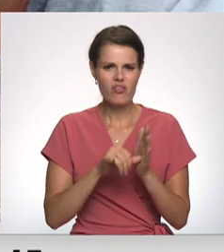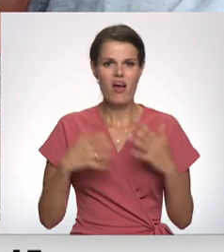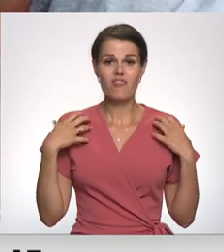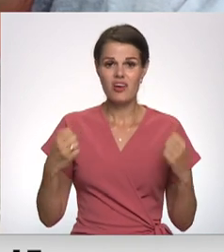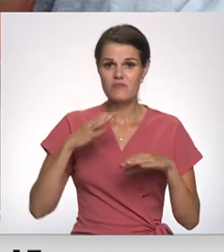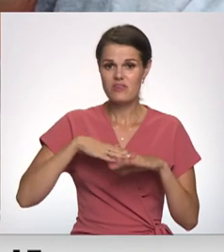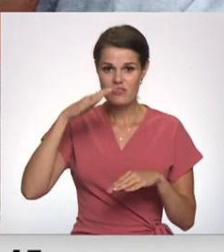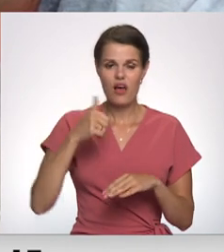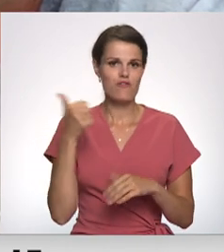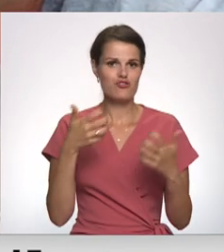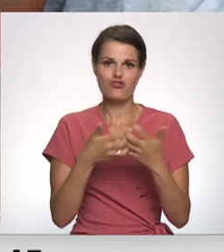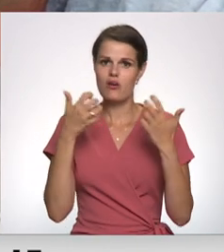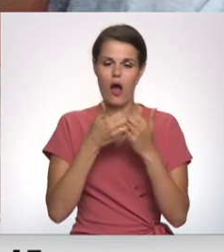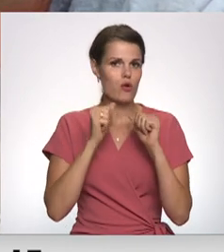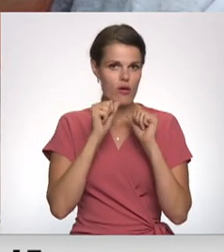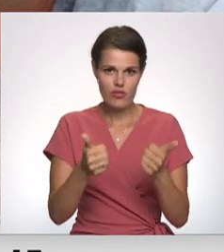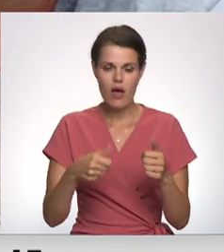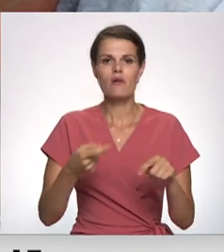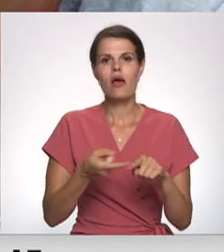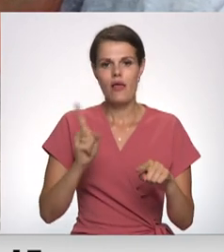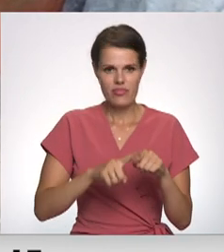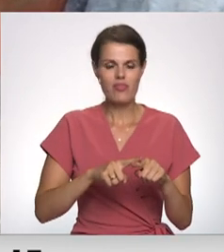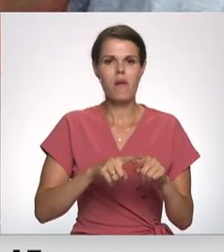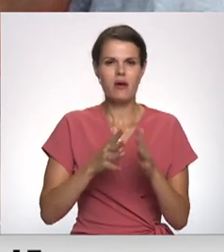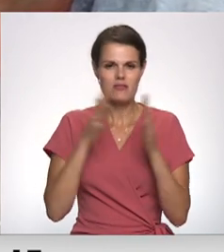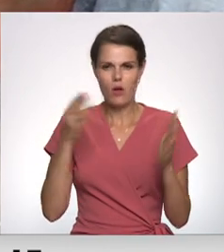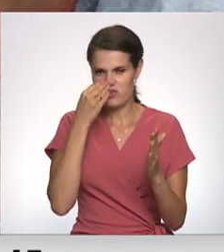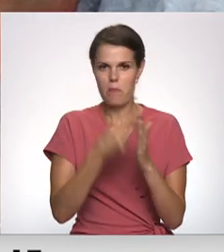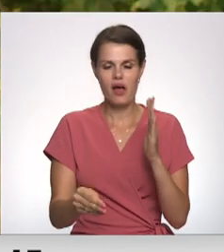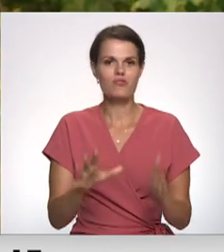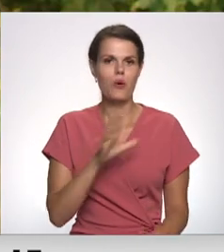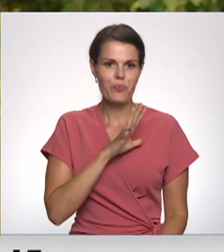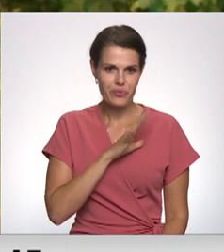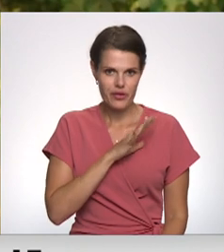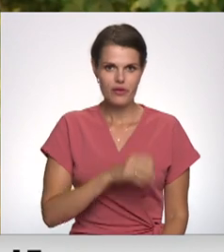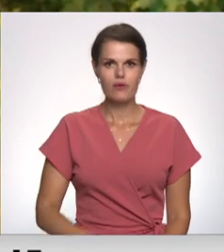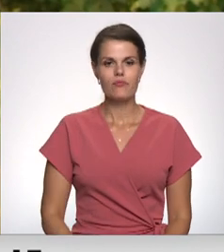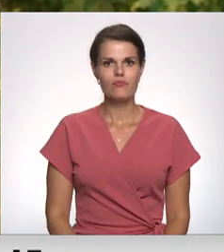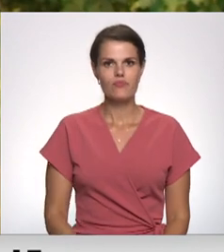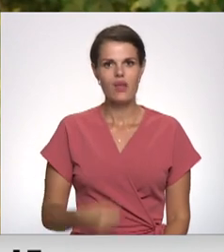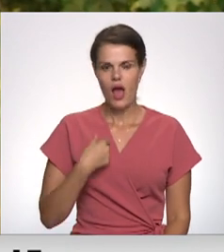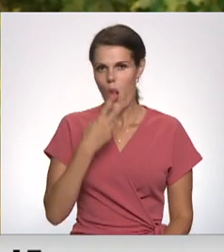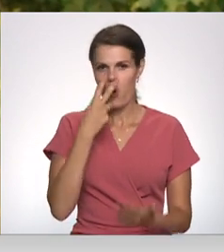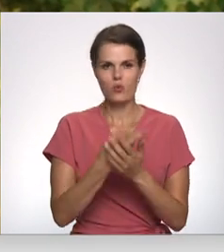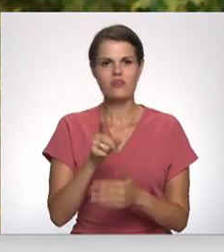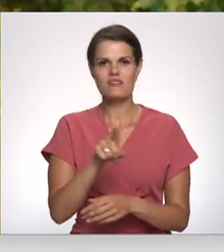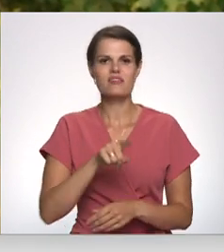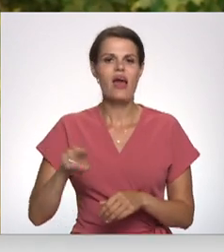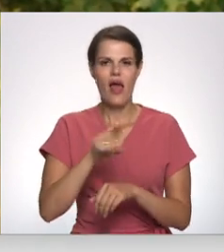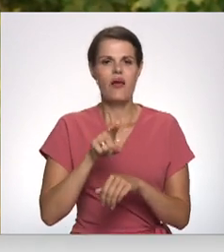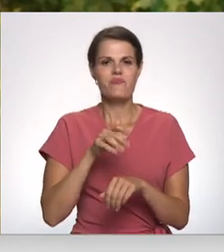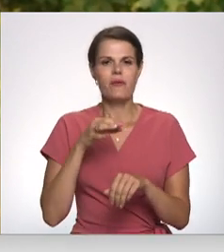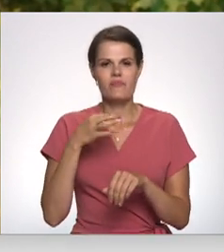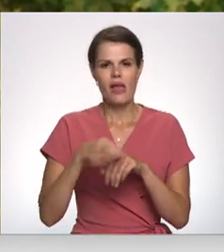Veselības dēļ Igors karot nevar. Arī tādēļ piedzīvots neviens vien pazemojums. Es uzskatu, tas ir genocīds.